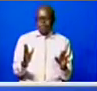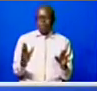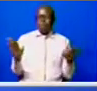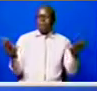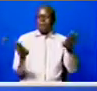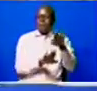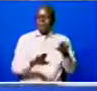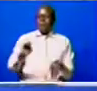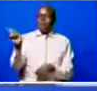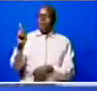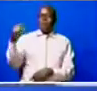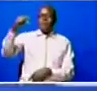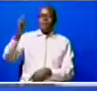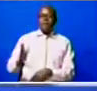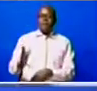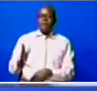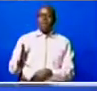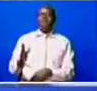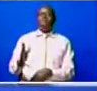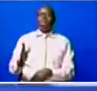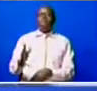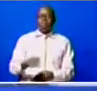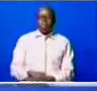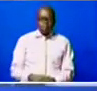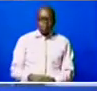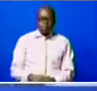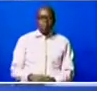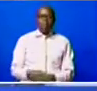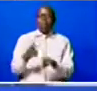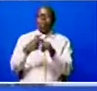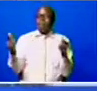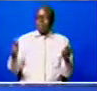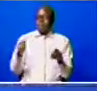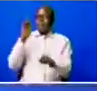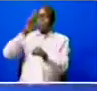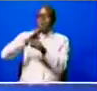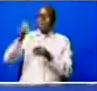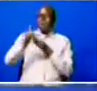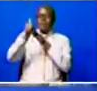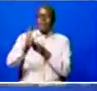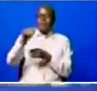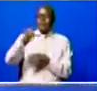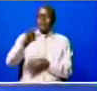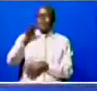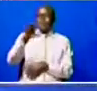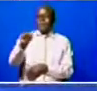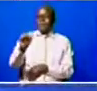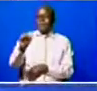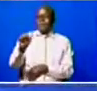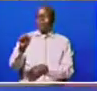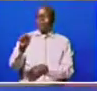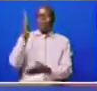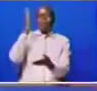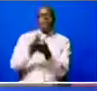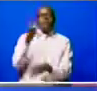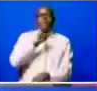wa gavana wa kaunti ya Nairobi imeumbisha uongozi wa kaunti ya Nairobi. Ingawa kiongozi wa wengi kwenye bunge la kaunti ya Nairobi Abdi Guyo